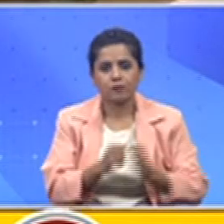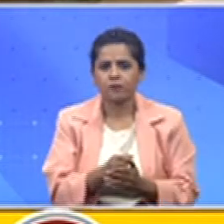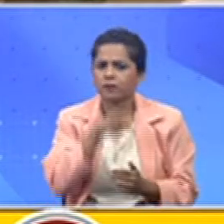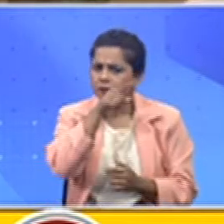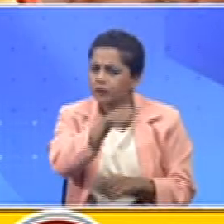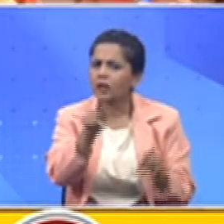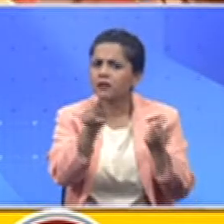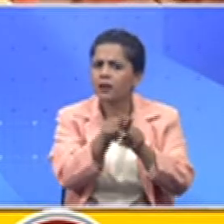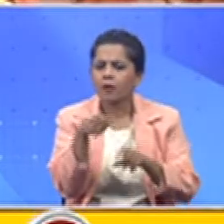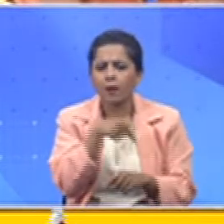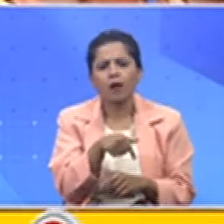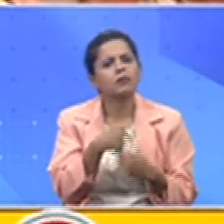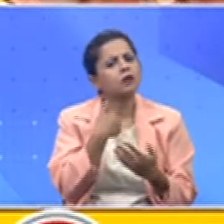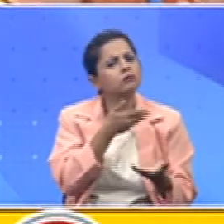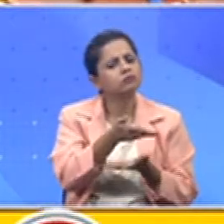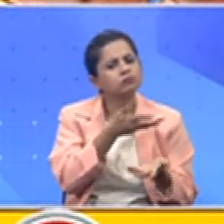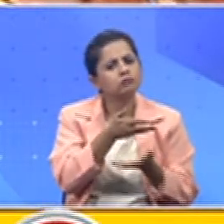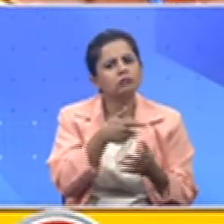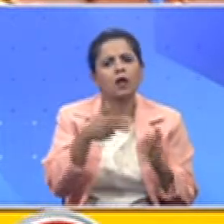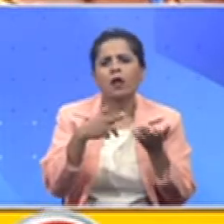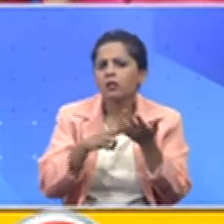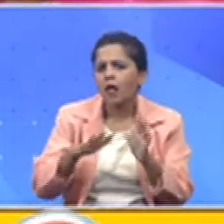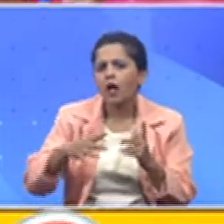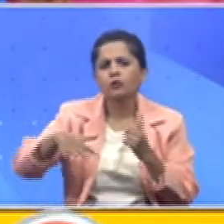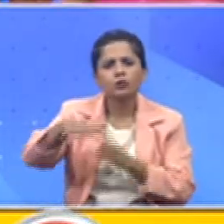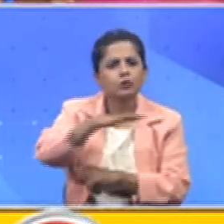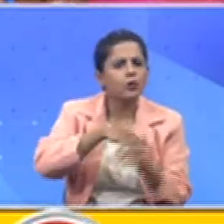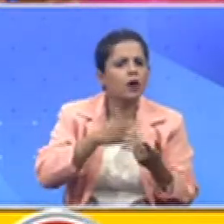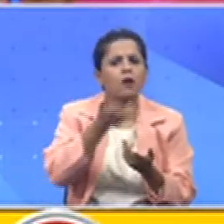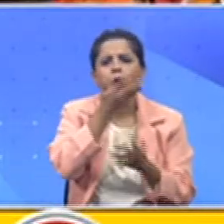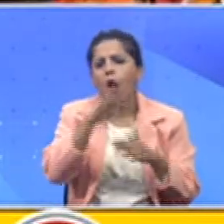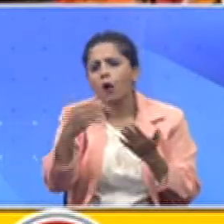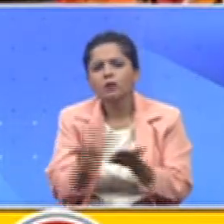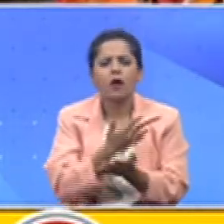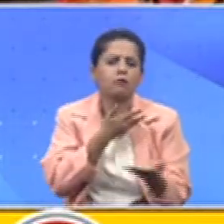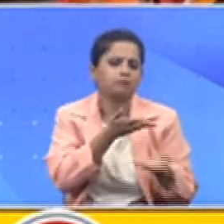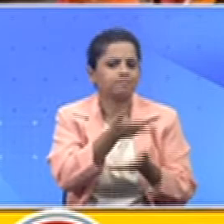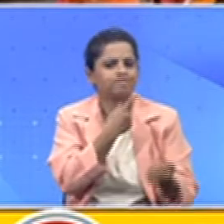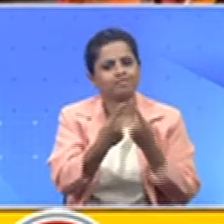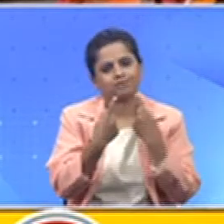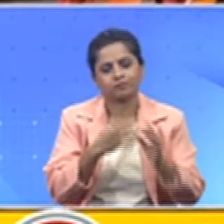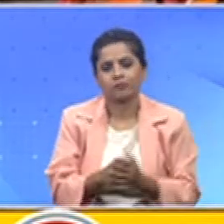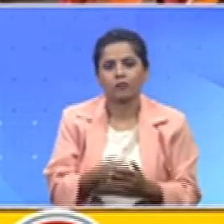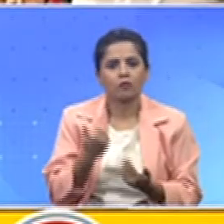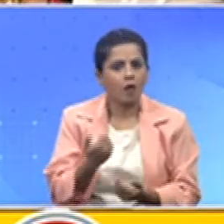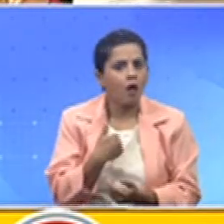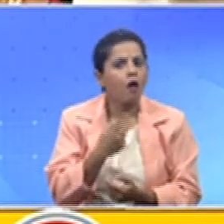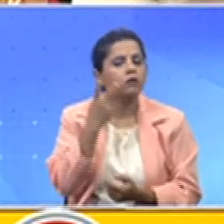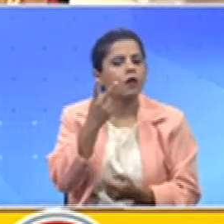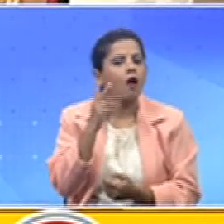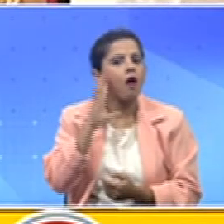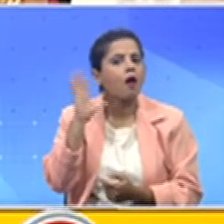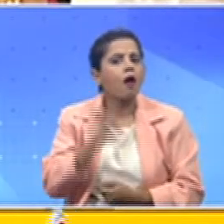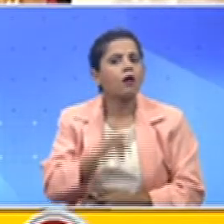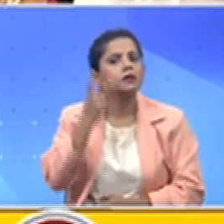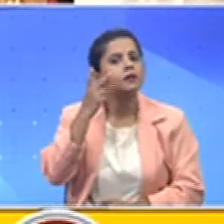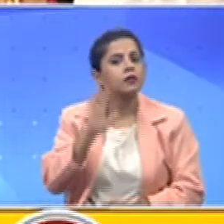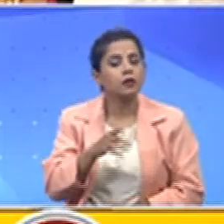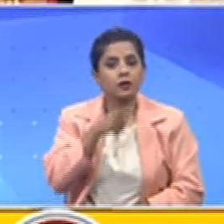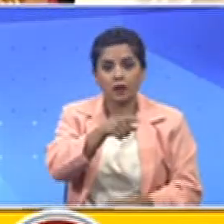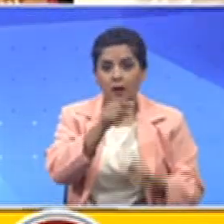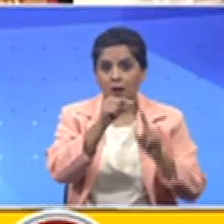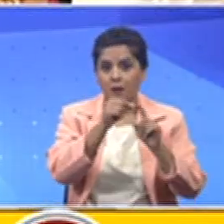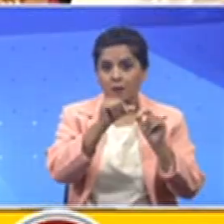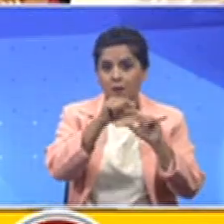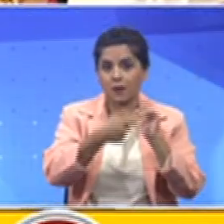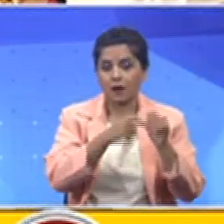मेरी उनसे प्रकृति और पानी को बचाने के लिए भी चर्चा हुई थी। अभी मुझे पता चला है कि पकरिया